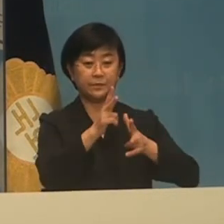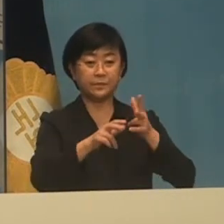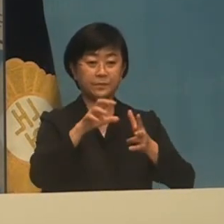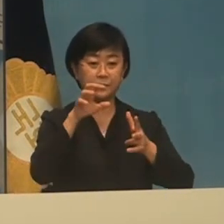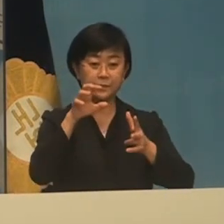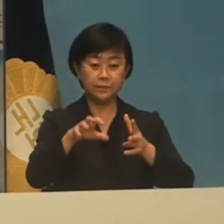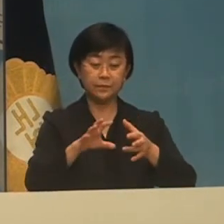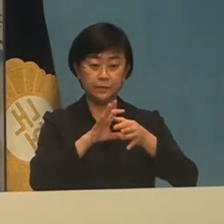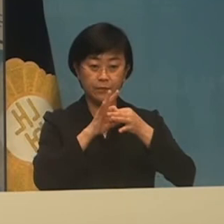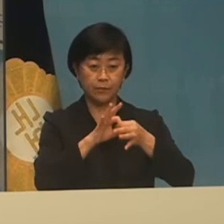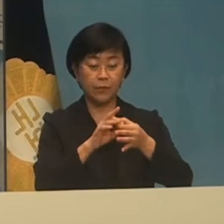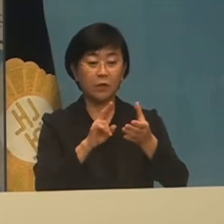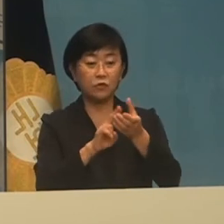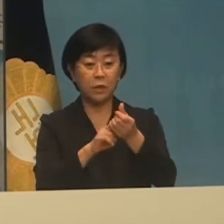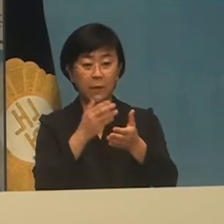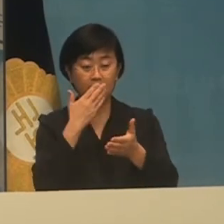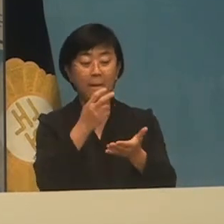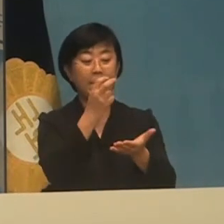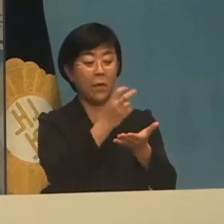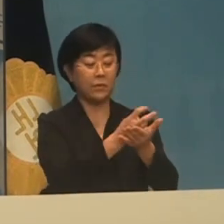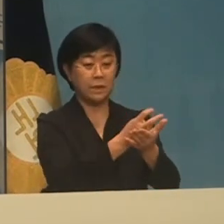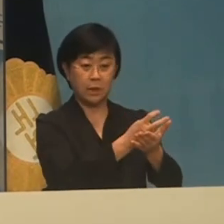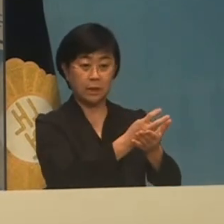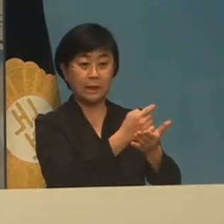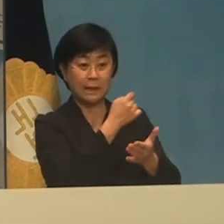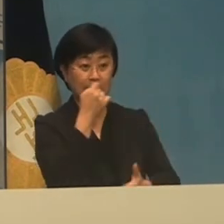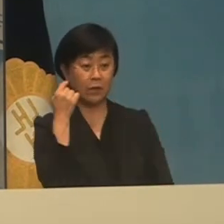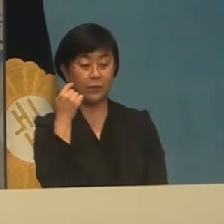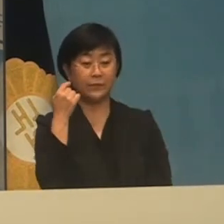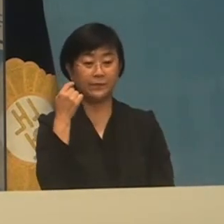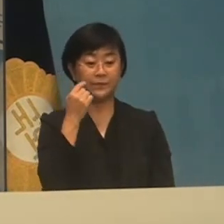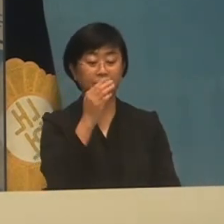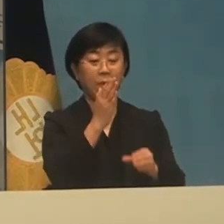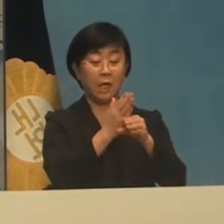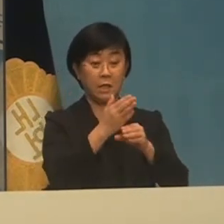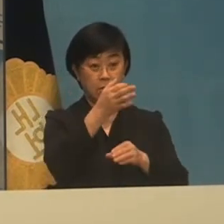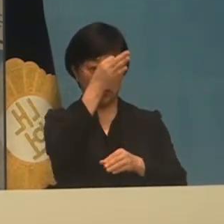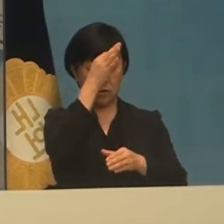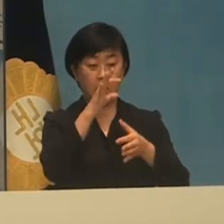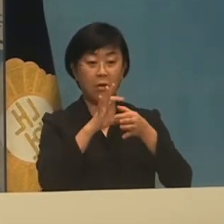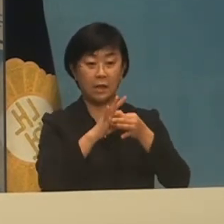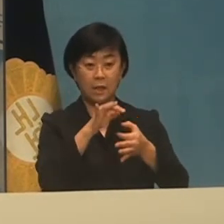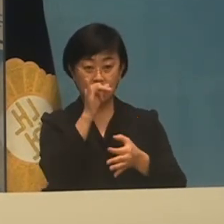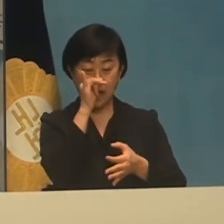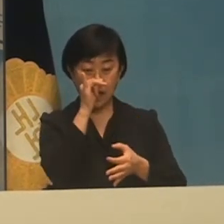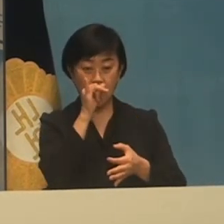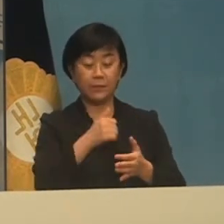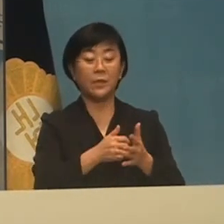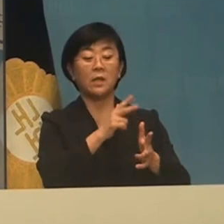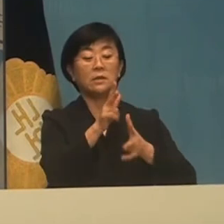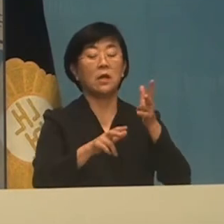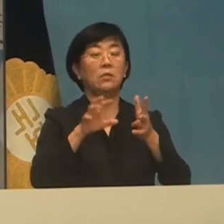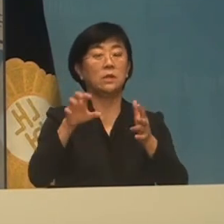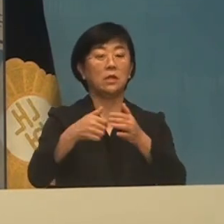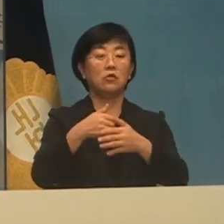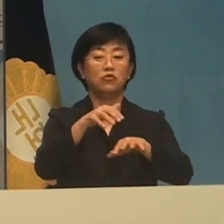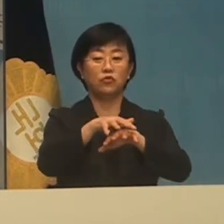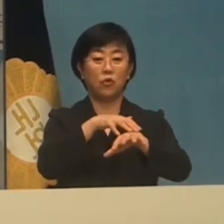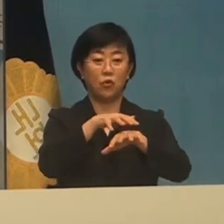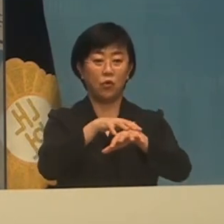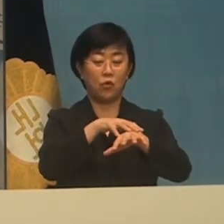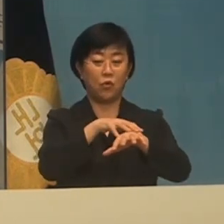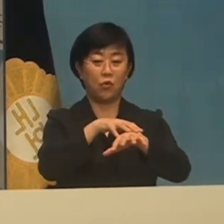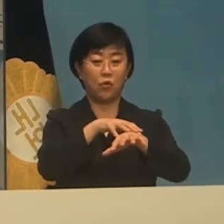은폐할 수 있는 법적 근거를 제공했습니다. 국가 핵심 기술과 관련이 있다고만 하면 사업장의 구조도